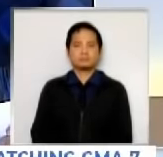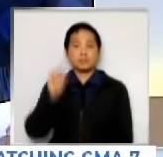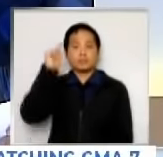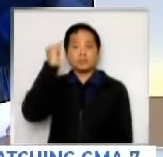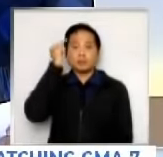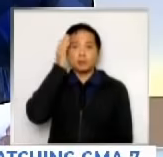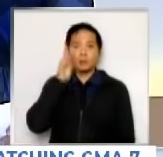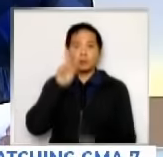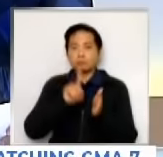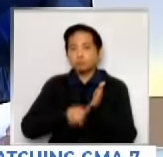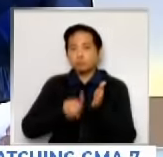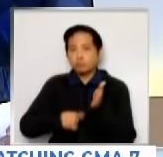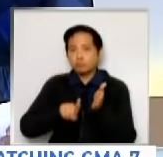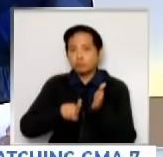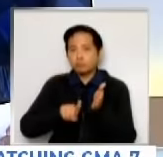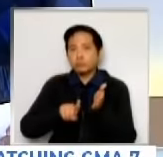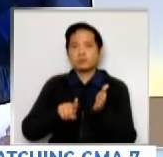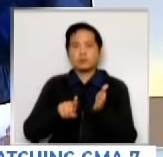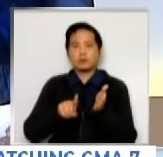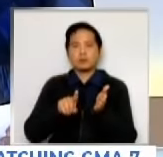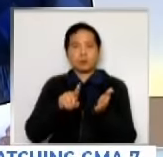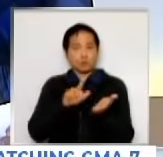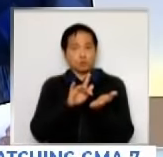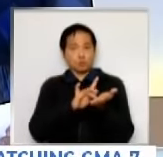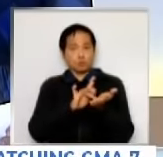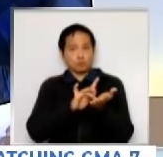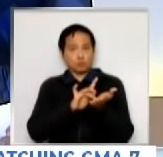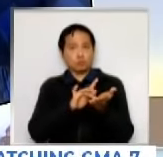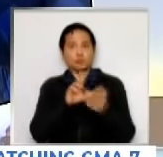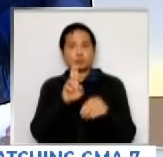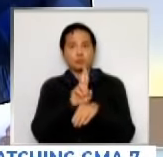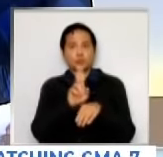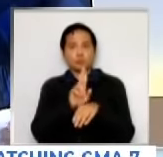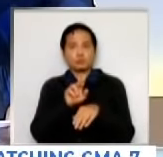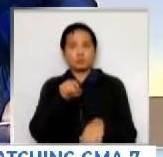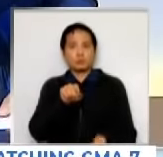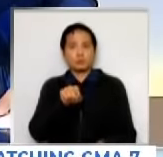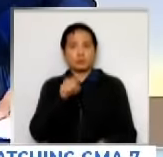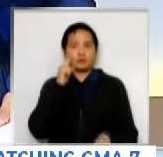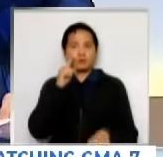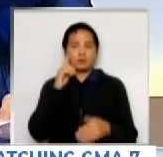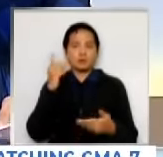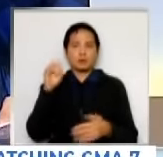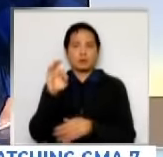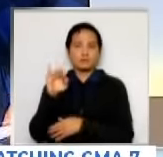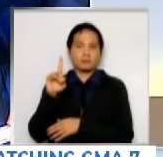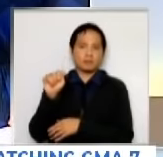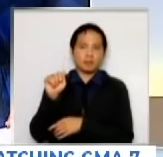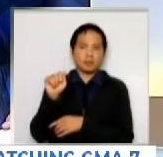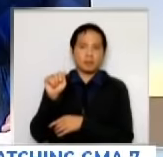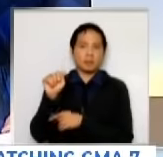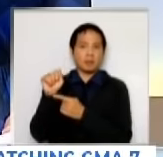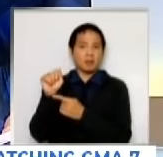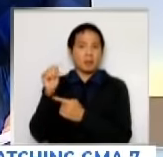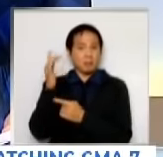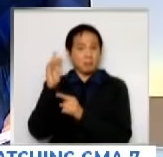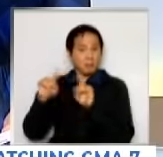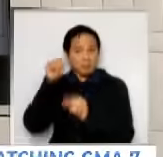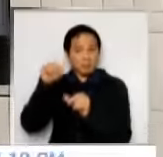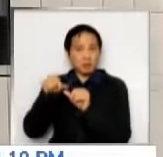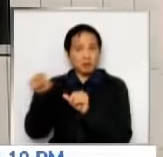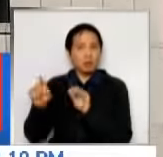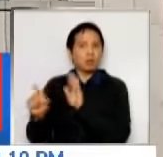gamitin gamot sa COVID-19 ang ivermectin sa kabila ng pagbabawal ng Food and Drug Administration. Ayon kay House Committee on Health